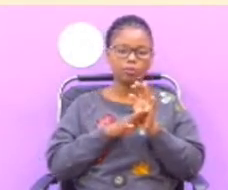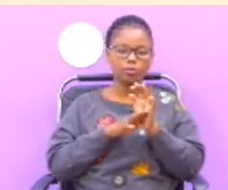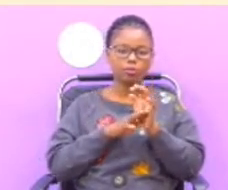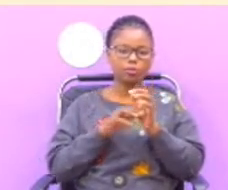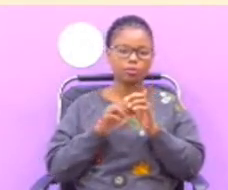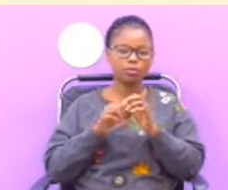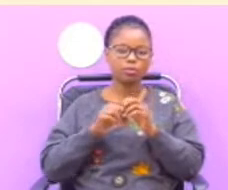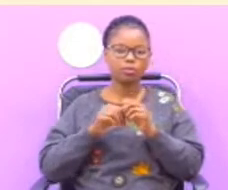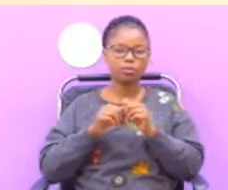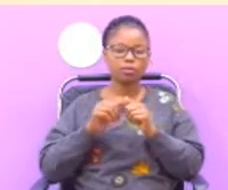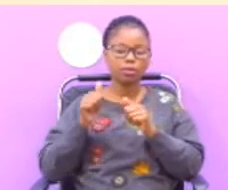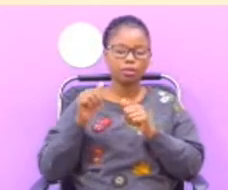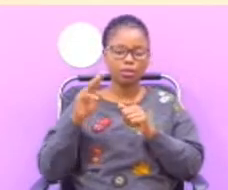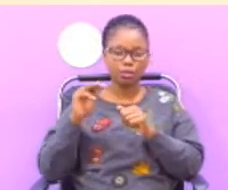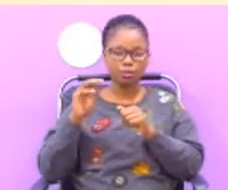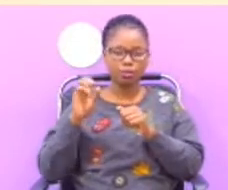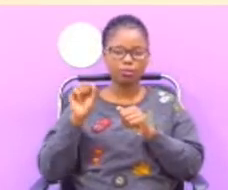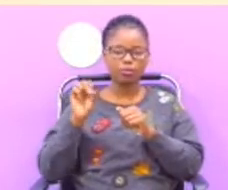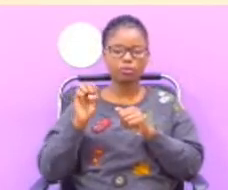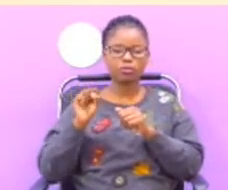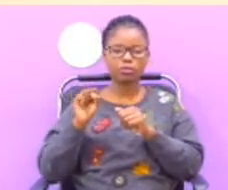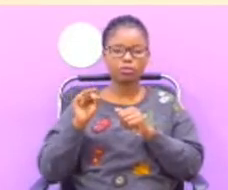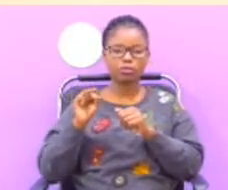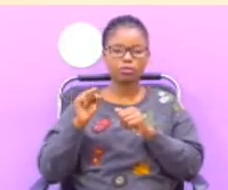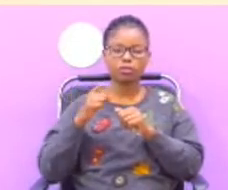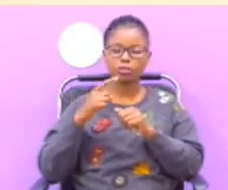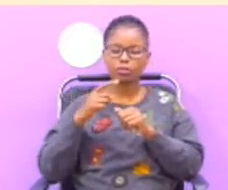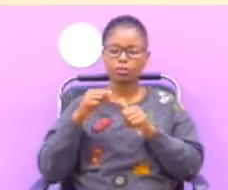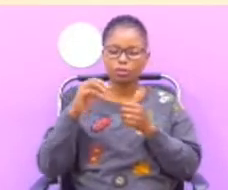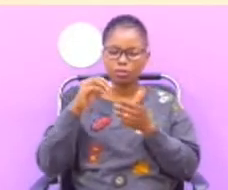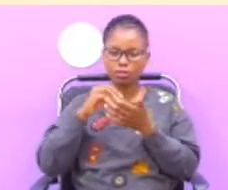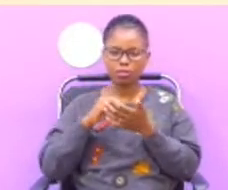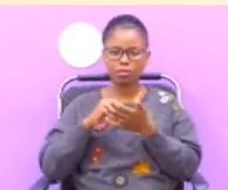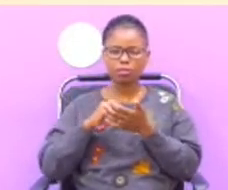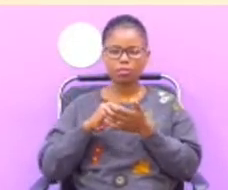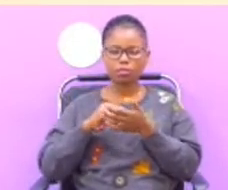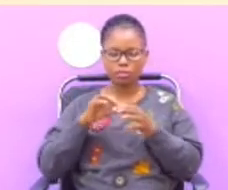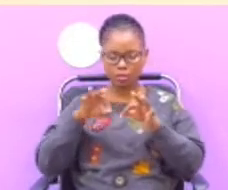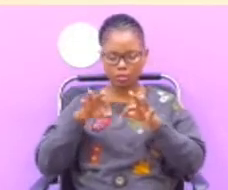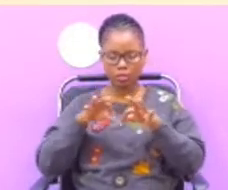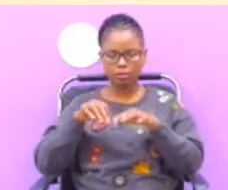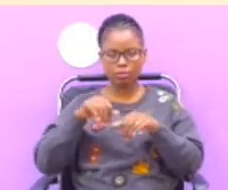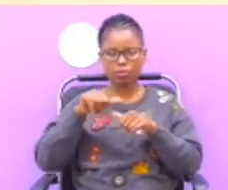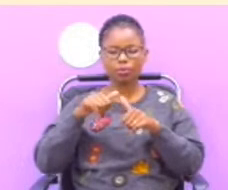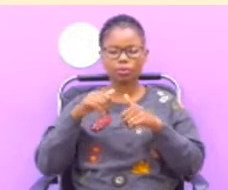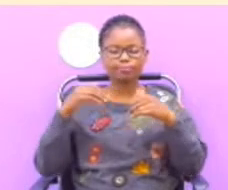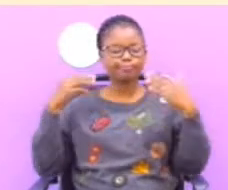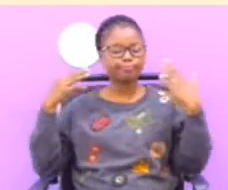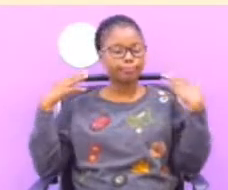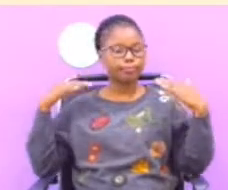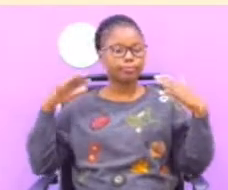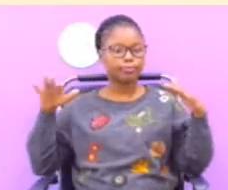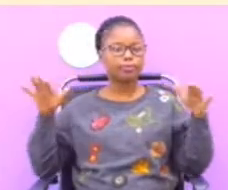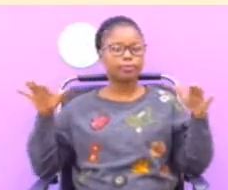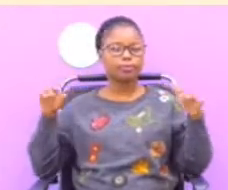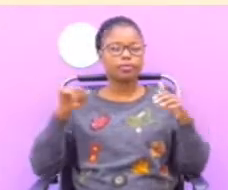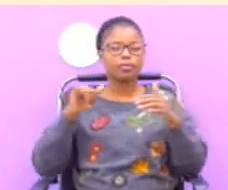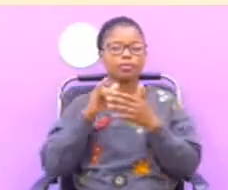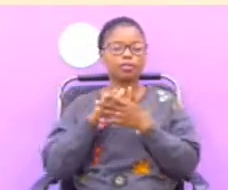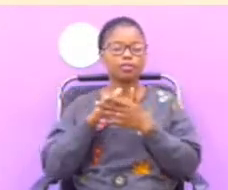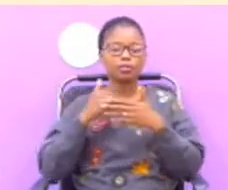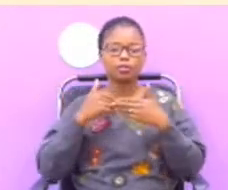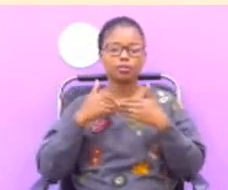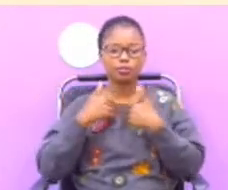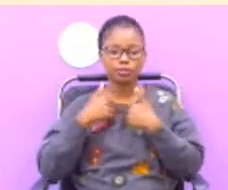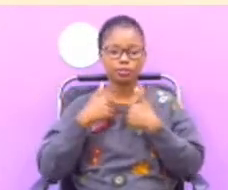leaflets ya ifuku liriku. Nigetha utaukuo uhoro wa araikaya. Ni maundu mariko marekanio nigetha na gutiri